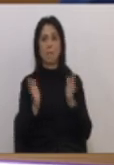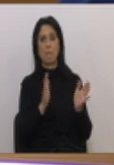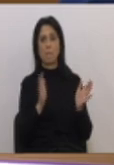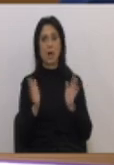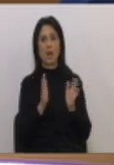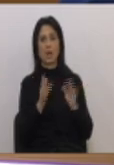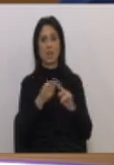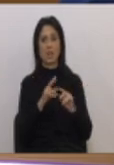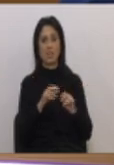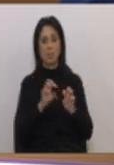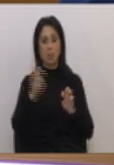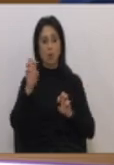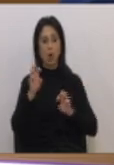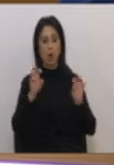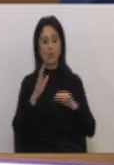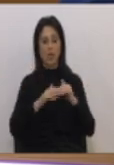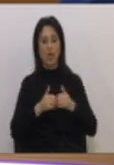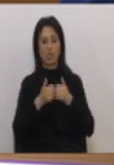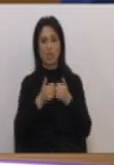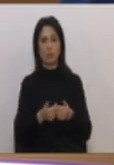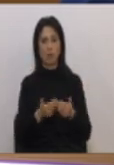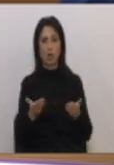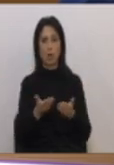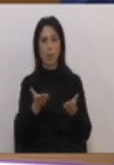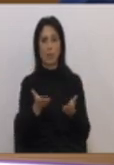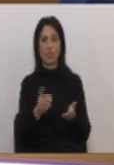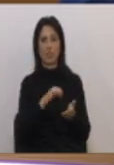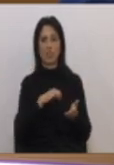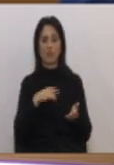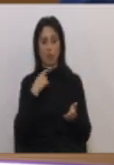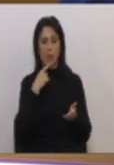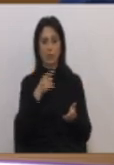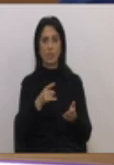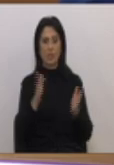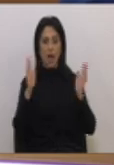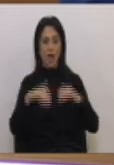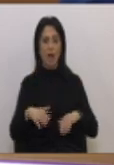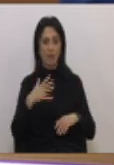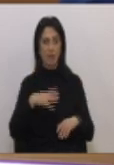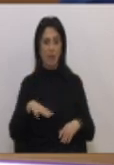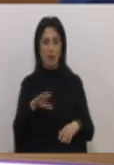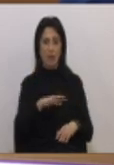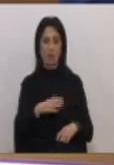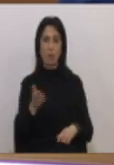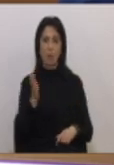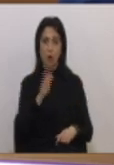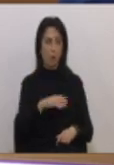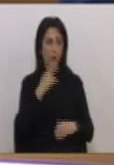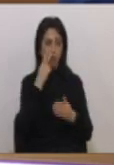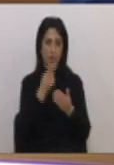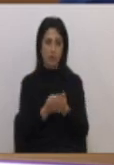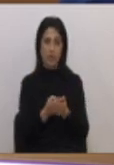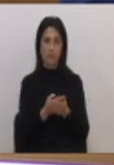მაქსიმალურად იმ პოლარიზების ხელშეწყობა, რომელიც თვითონაც ამბობს, რომ ანგრევს ქვეყანას. მოდით